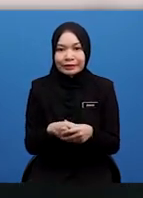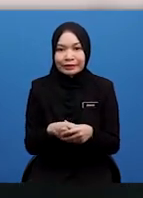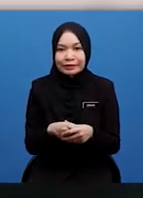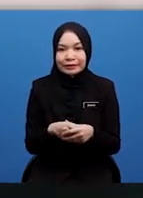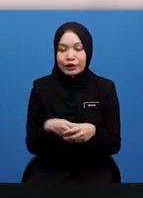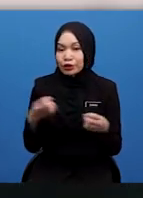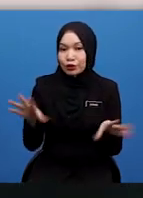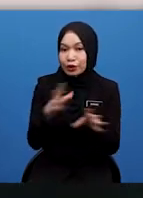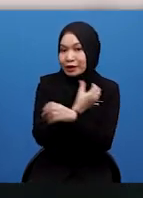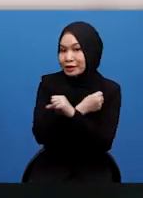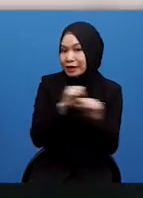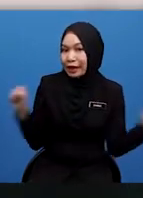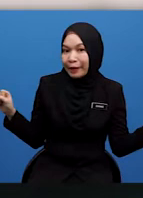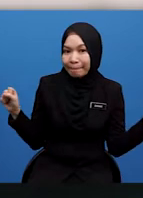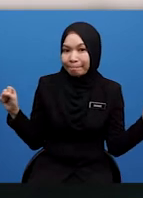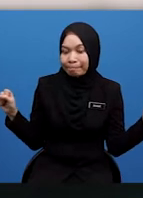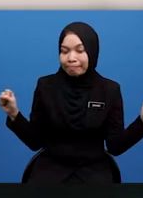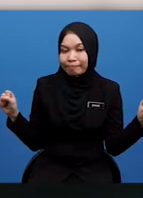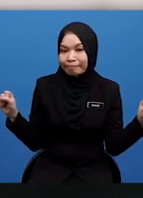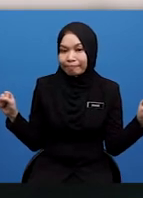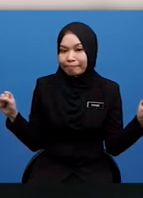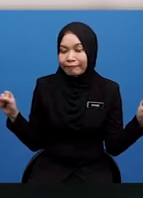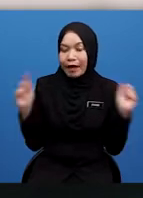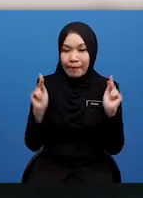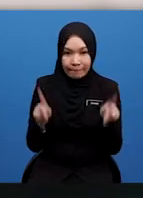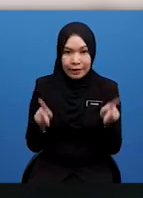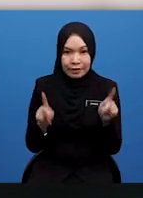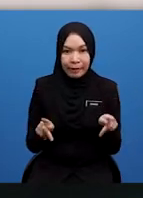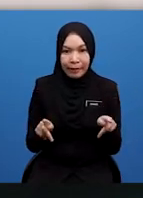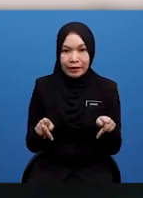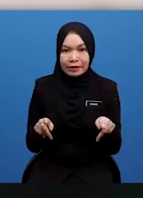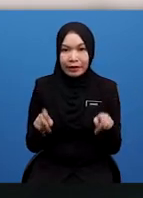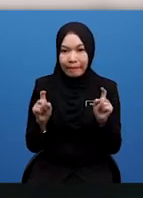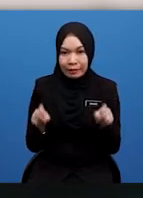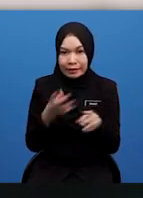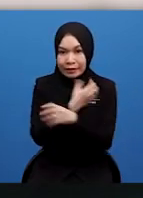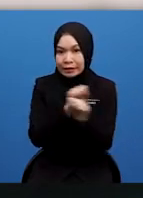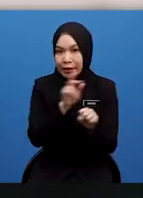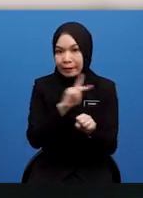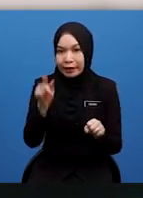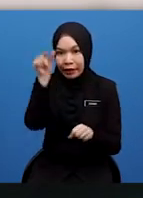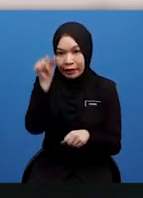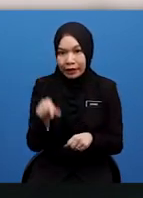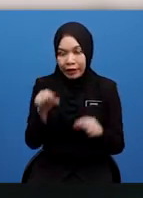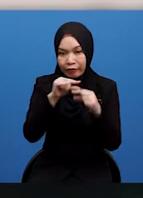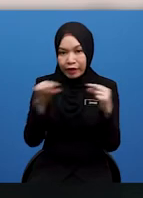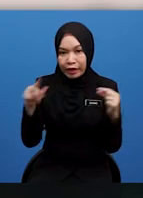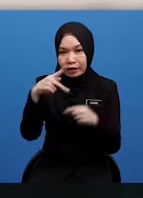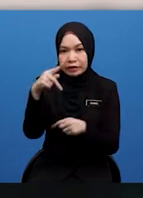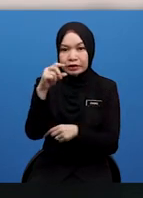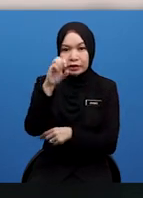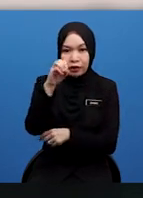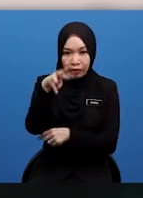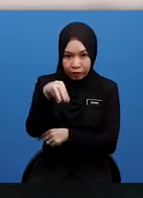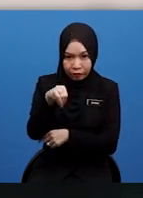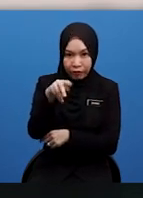Apabila selesai melukis graf bar compound, pelajar-pelajar perlu menyiapkan graf garis compound